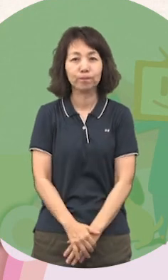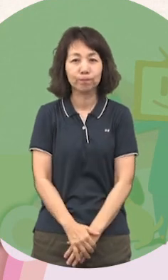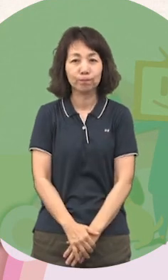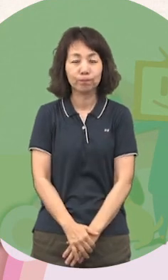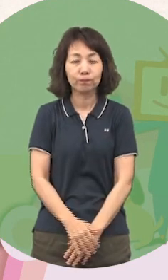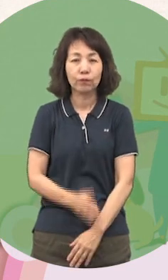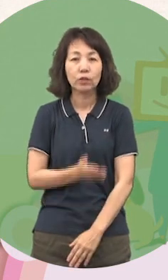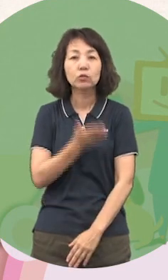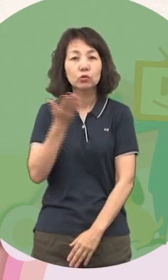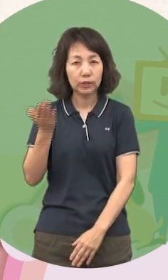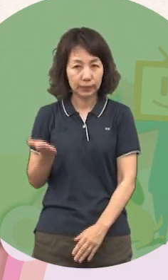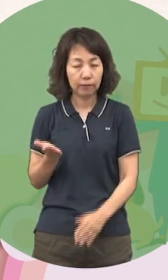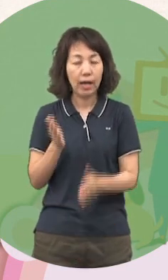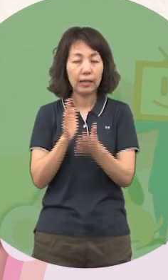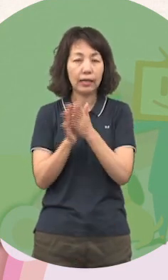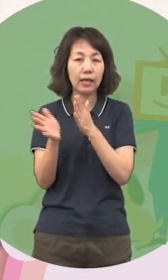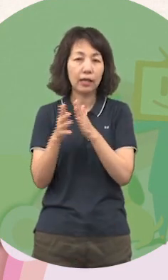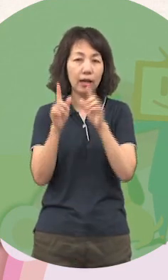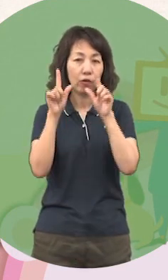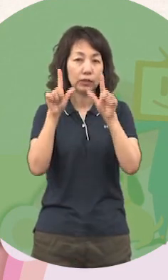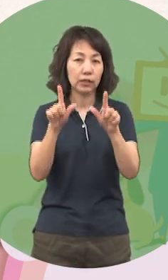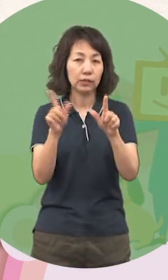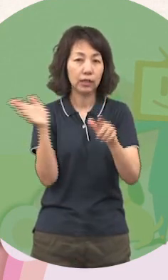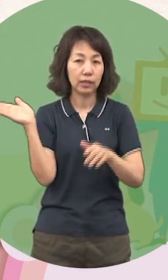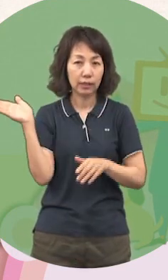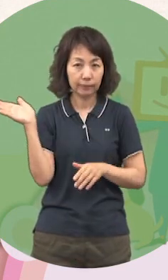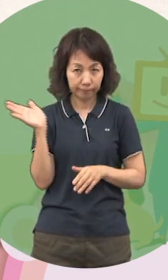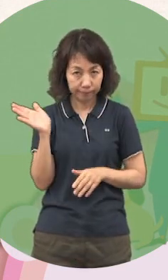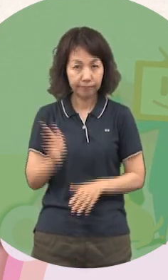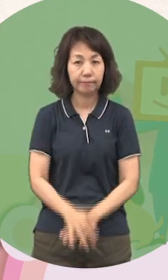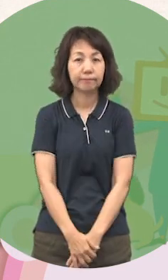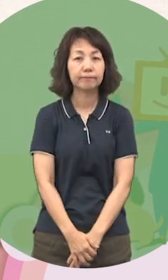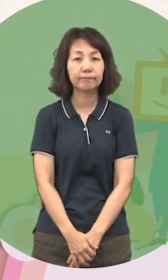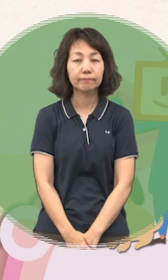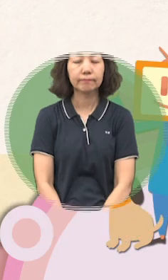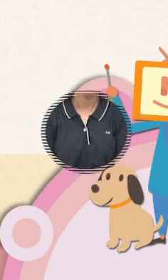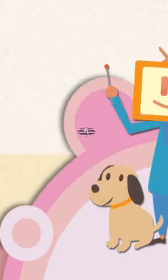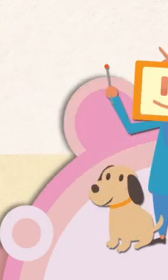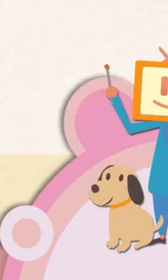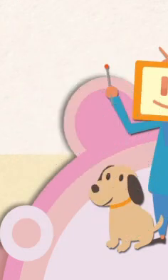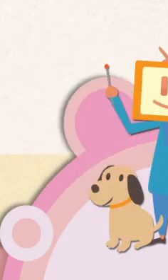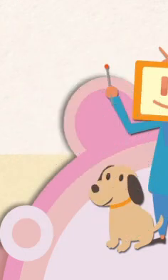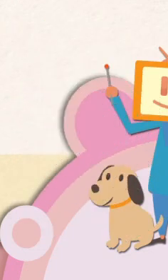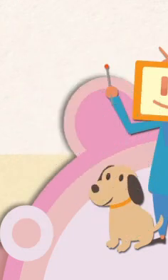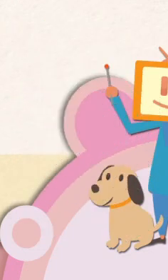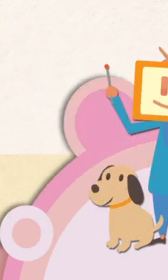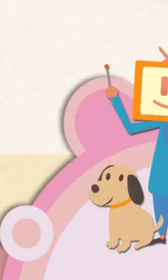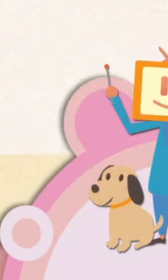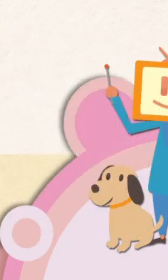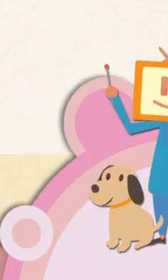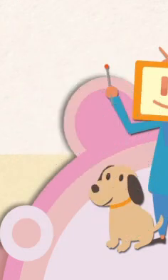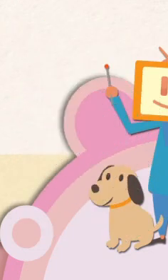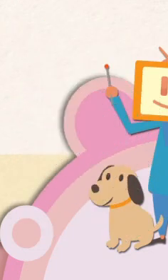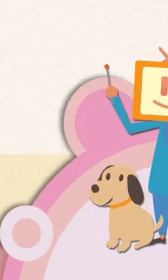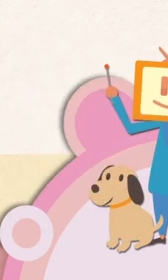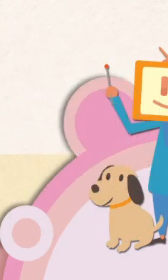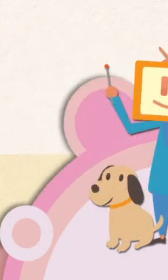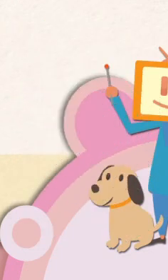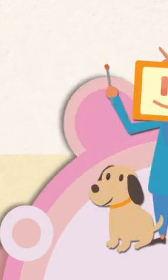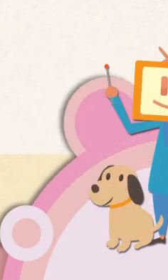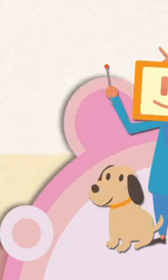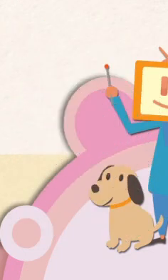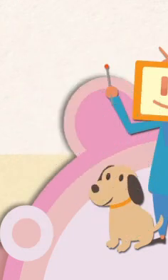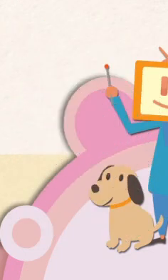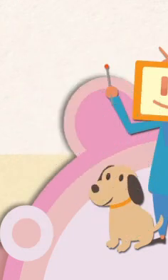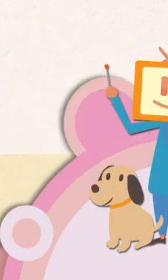続いて県からのお知らせです。県では9月15日金曜日に平成29年度狩猟免許試験を